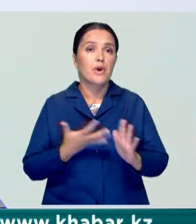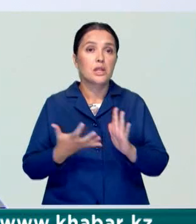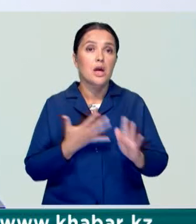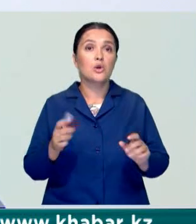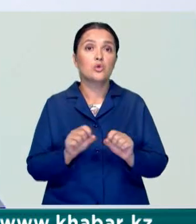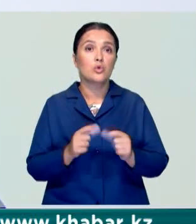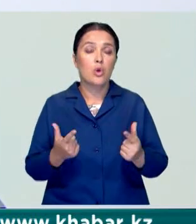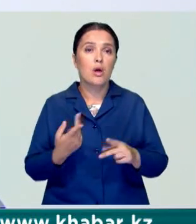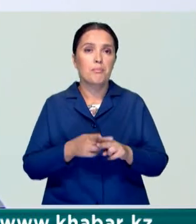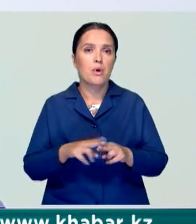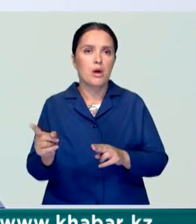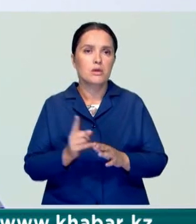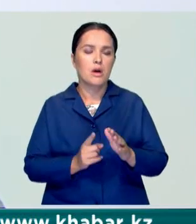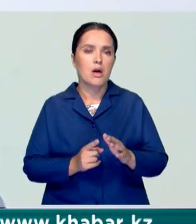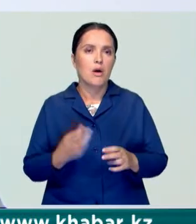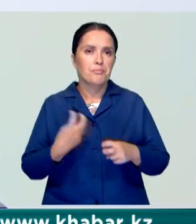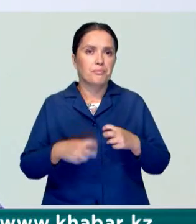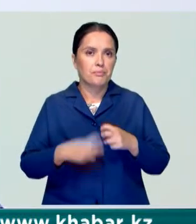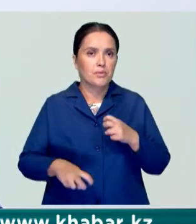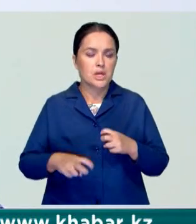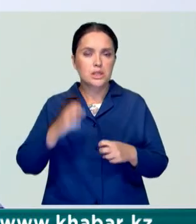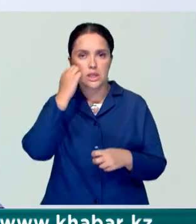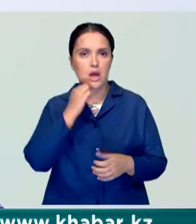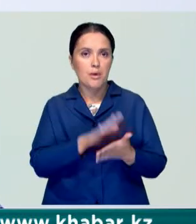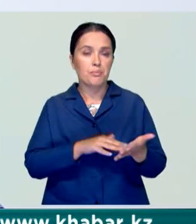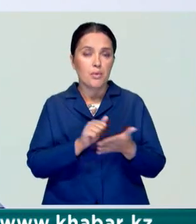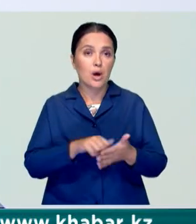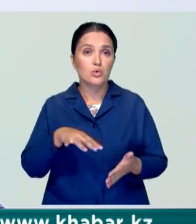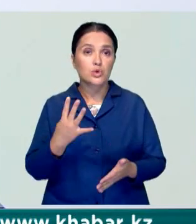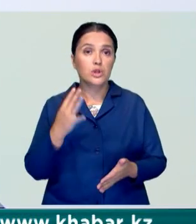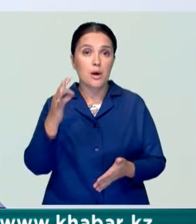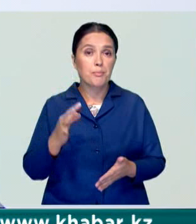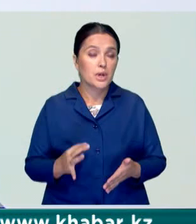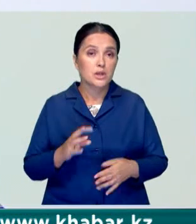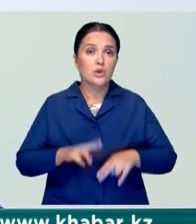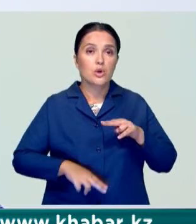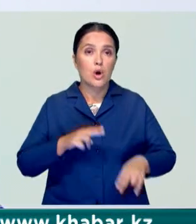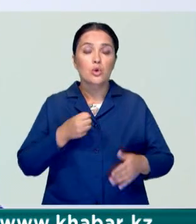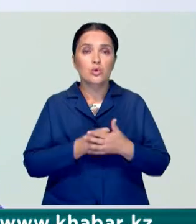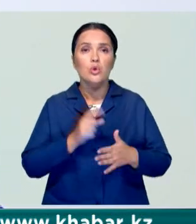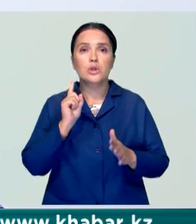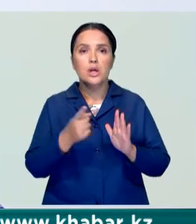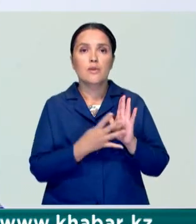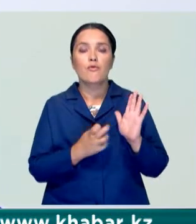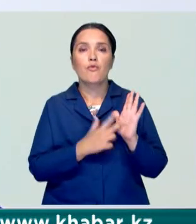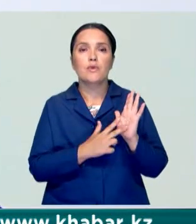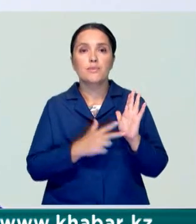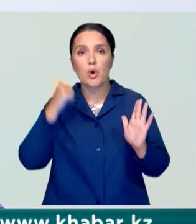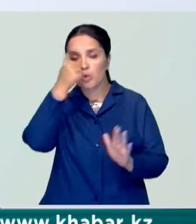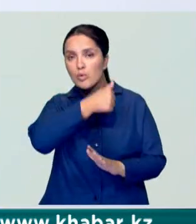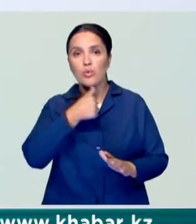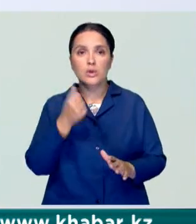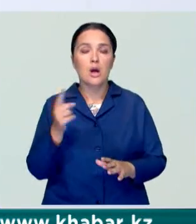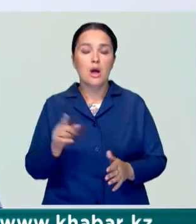который приводит к росту аварийных школ. Учитывая, что 44% школ построены до 1980 года,